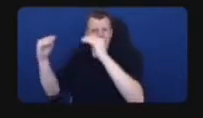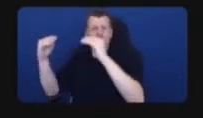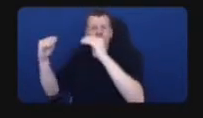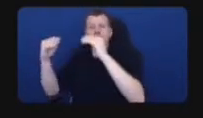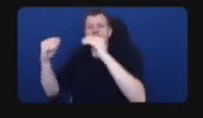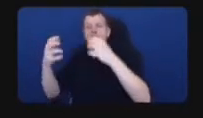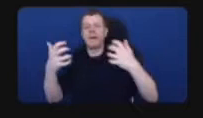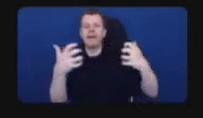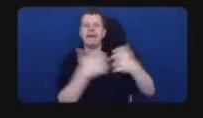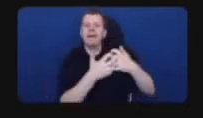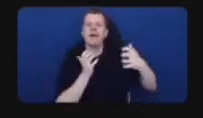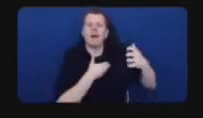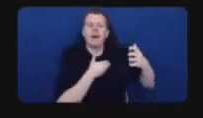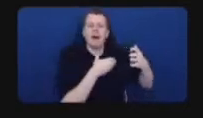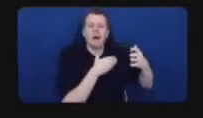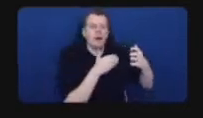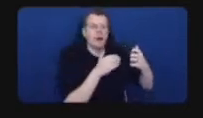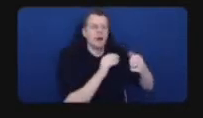别，